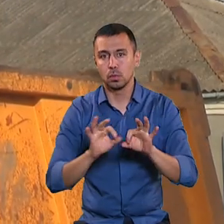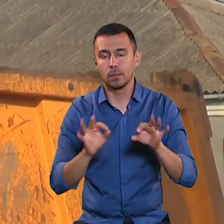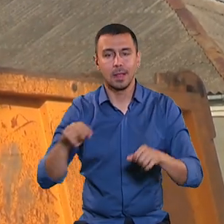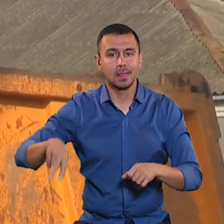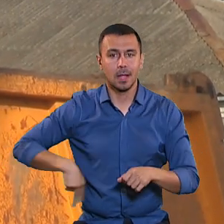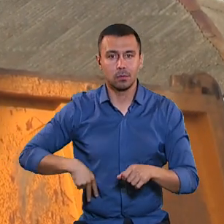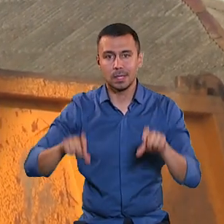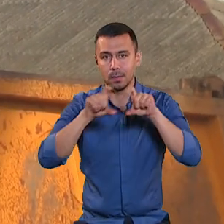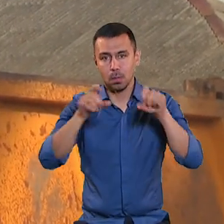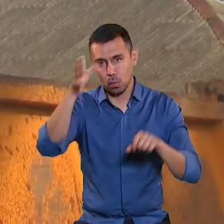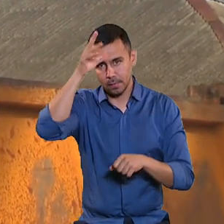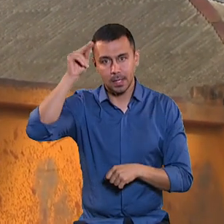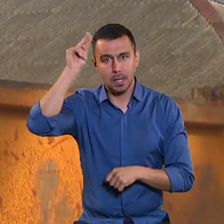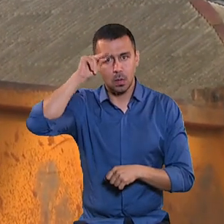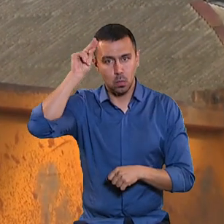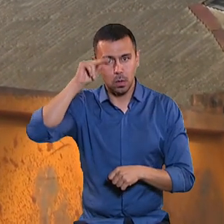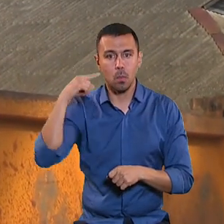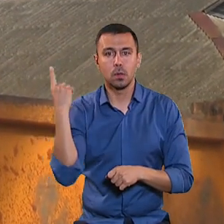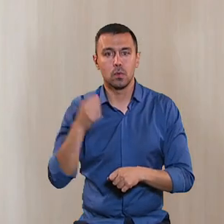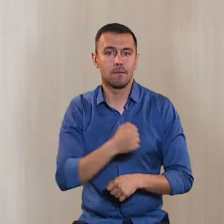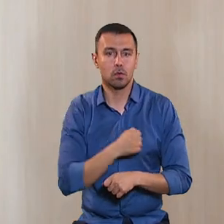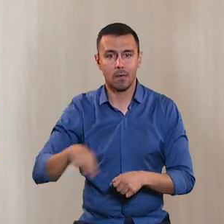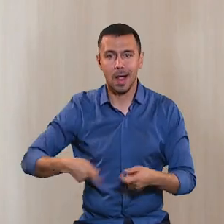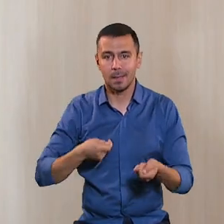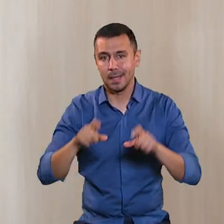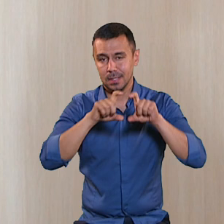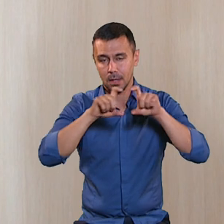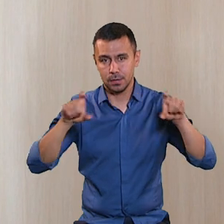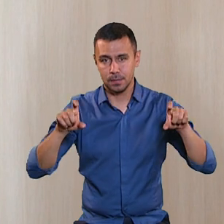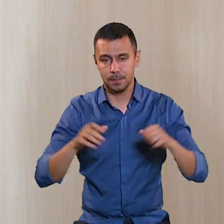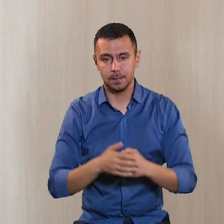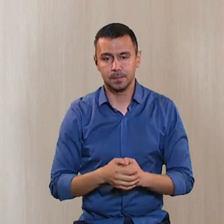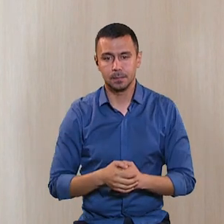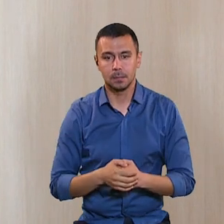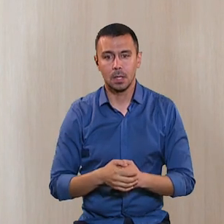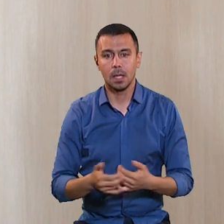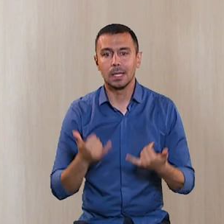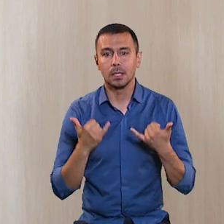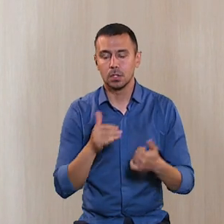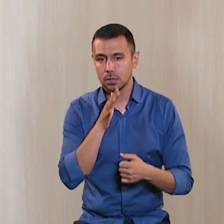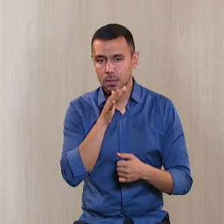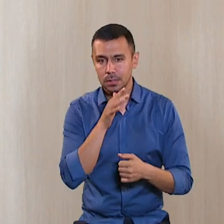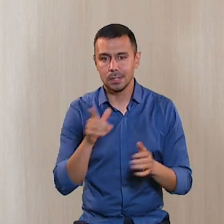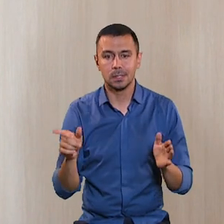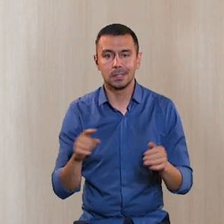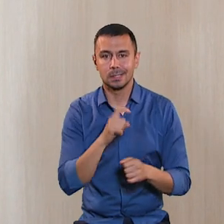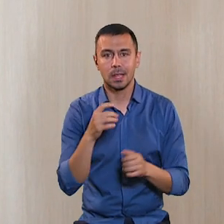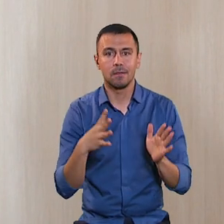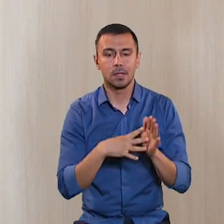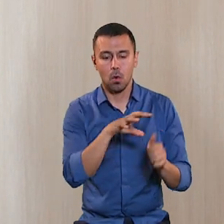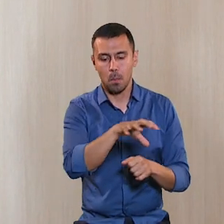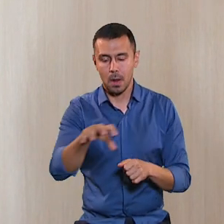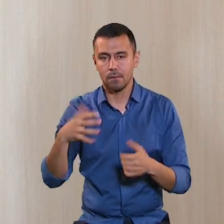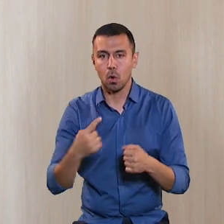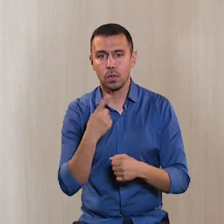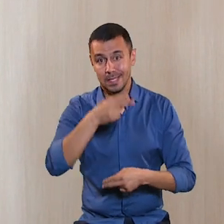директорка Департаменту освіти та науки обласної військової адміністрації Дарія Басюк на нинішній час з дев'яти об'єктів уже